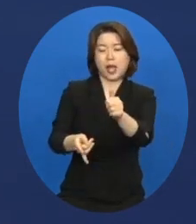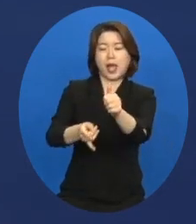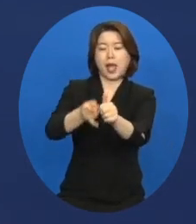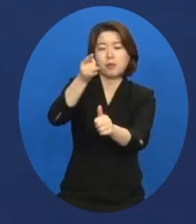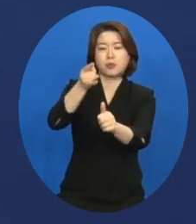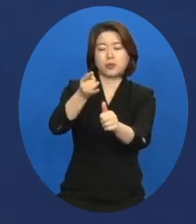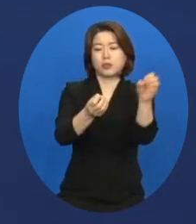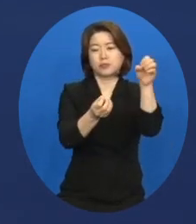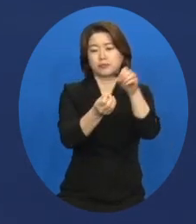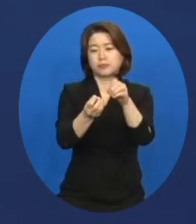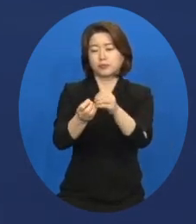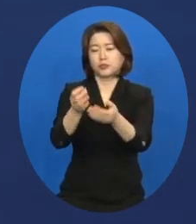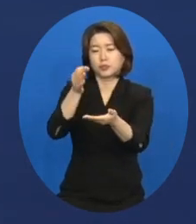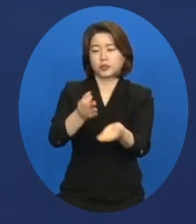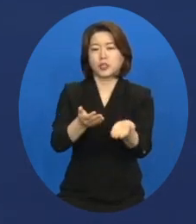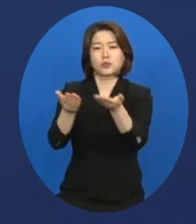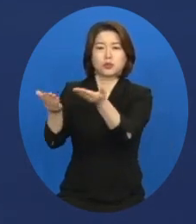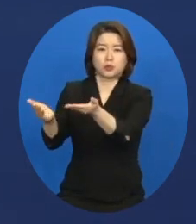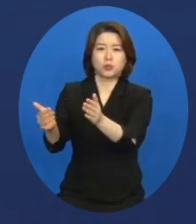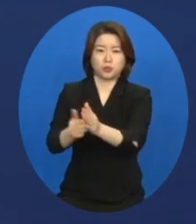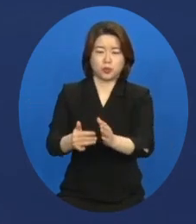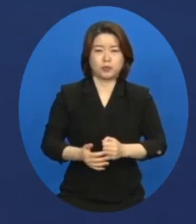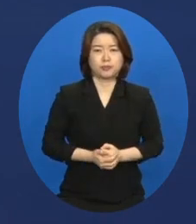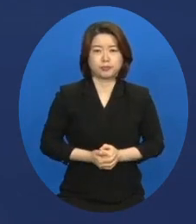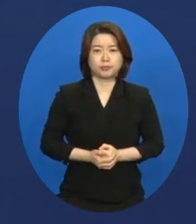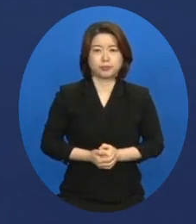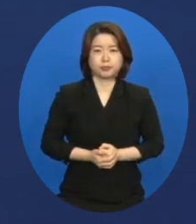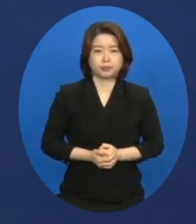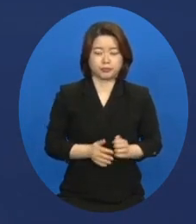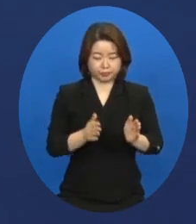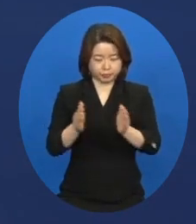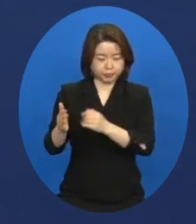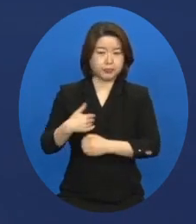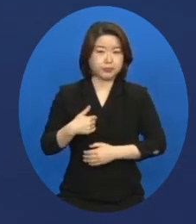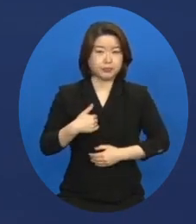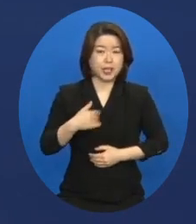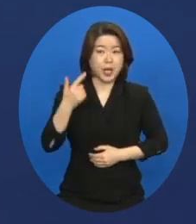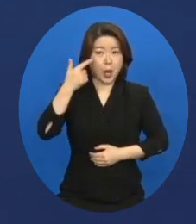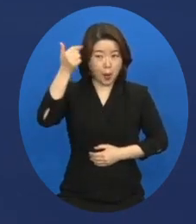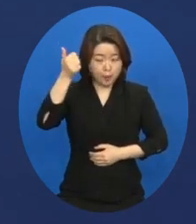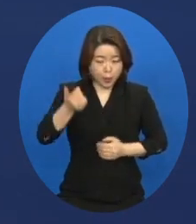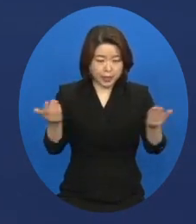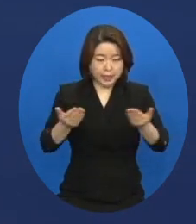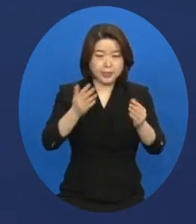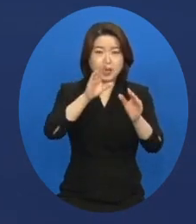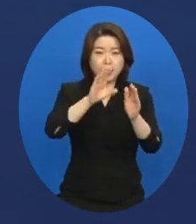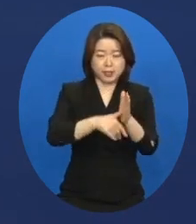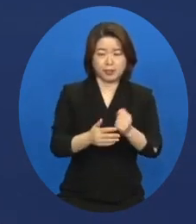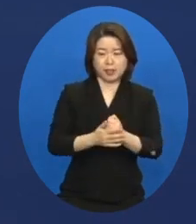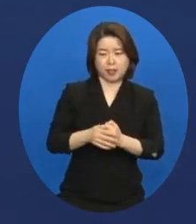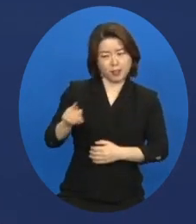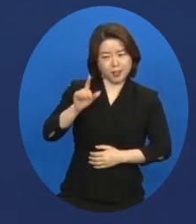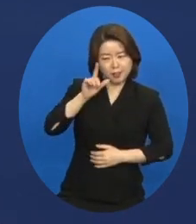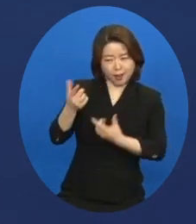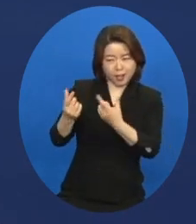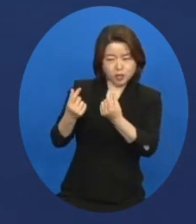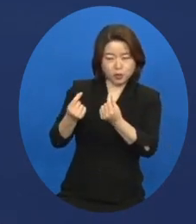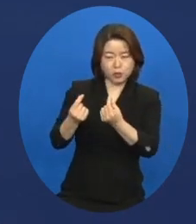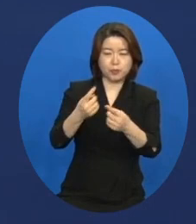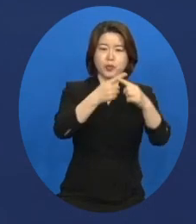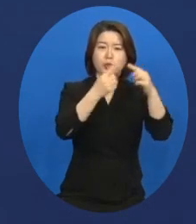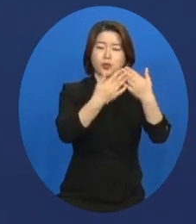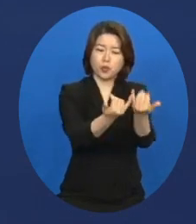주었다. 저는 목회하다가 바로 갈렙처럼 교회 공동체를 위해서